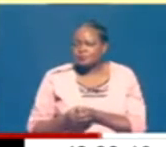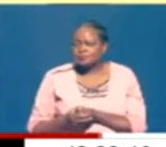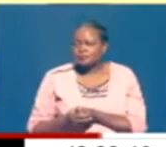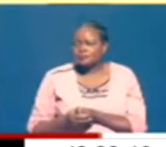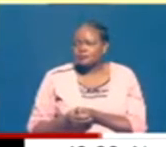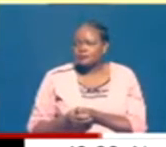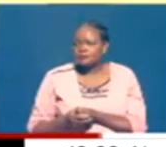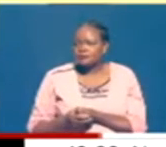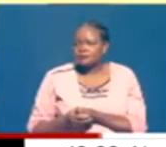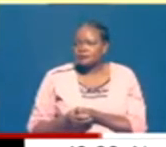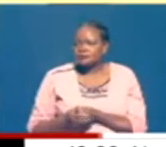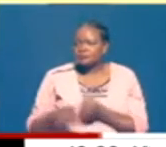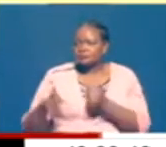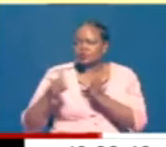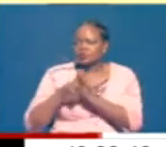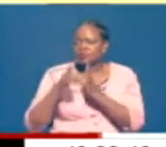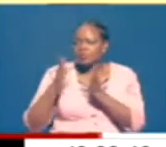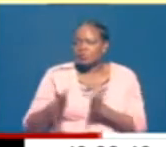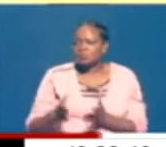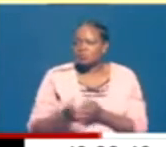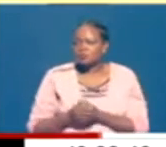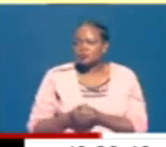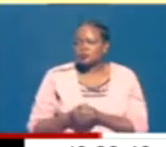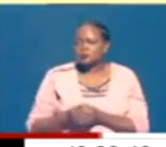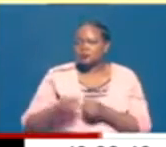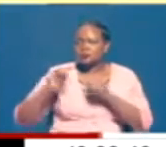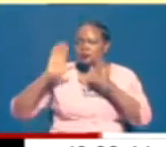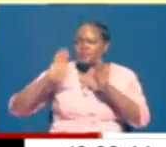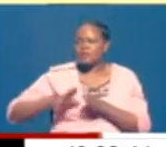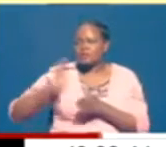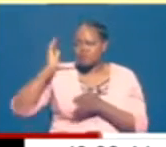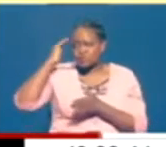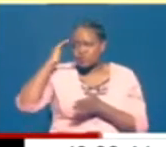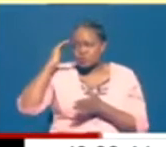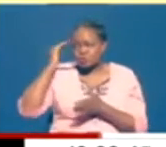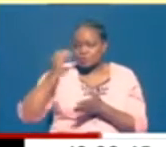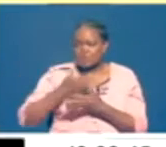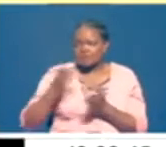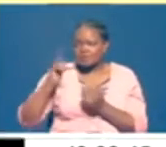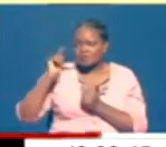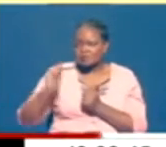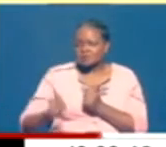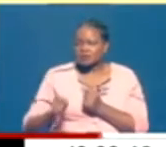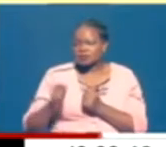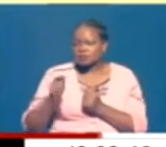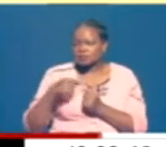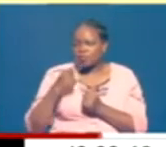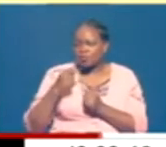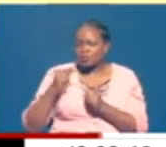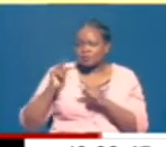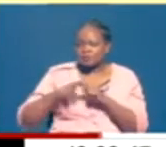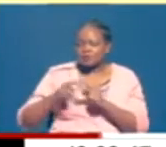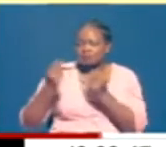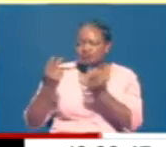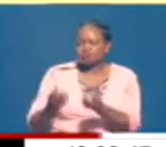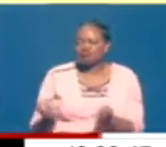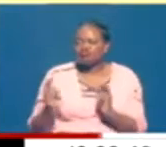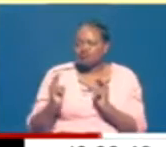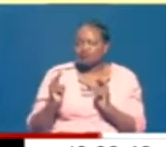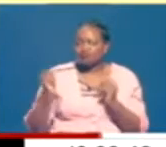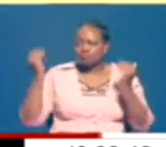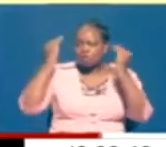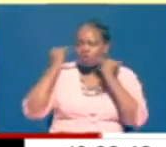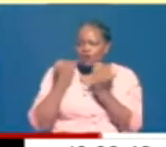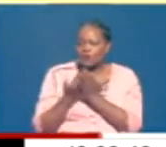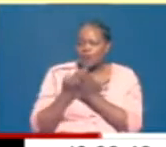kwetu mawakili ilikuwa ni muhimu kujua kila jaji ambaye alikuwa amekaa katika ile court of appeal,